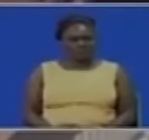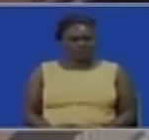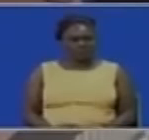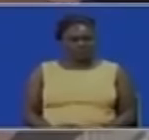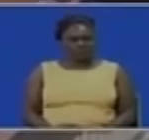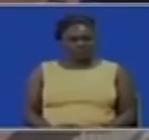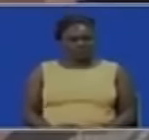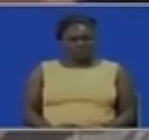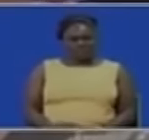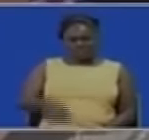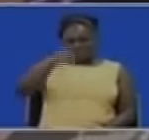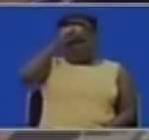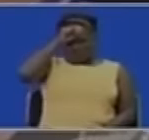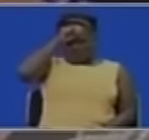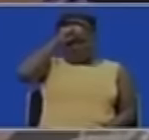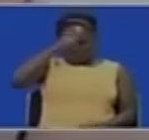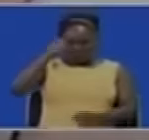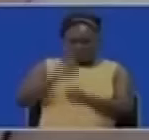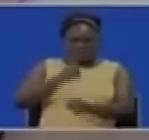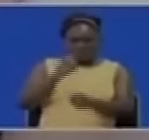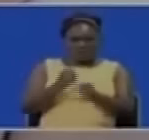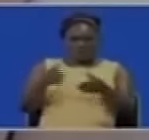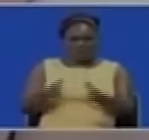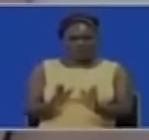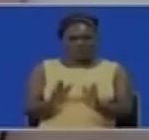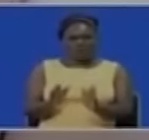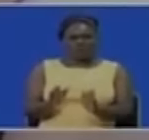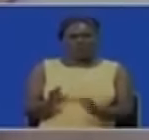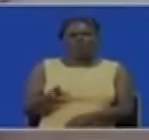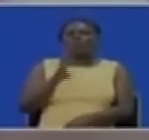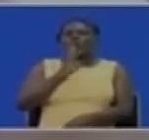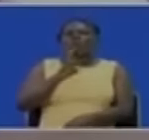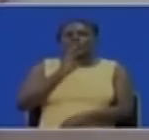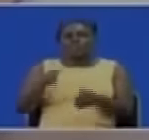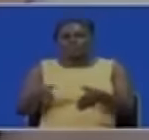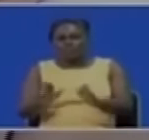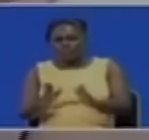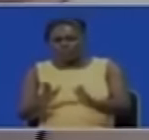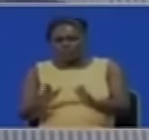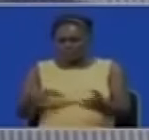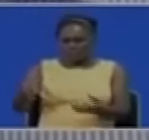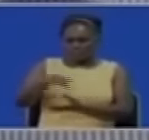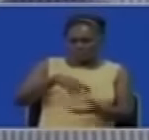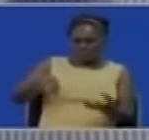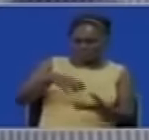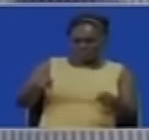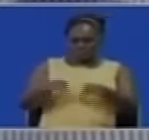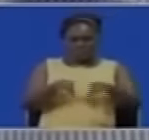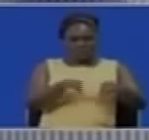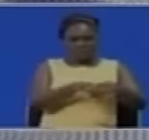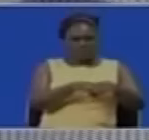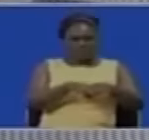This is a mediocre state of doing work. Eh? Hii machi ya sewer line na machi fresh imechanganyika. We are living in